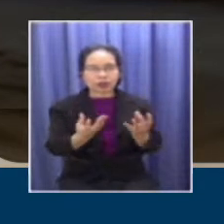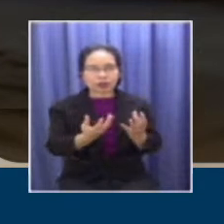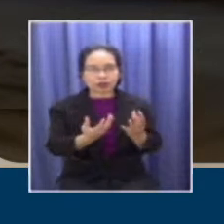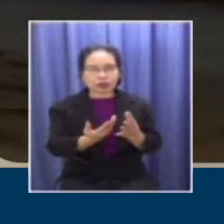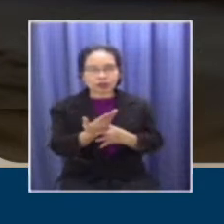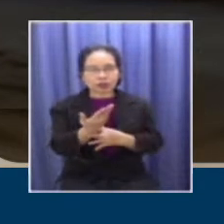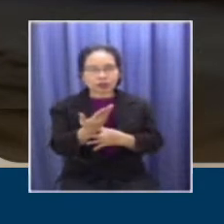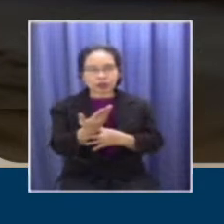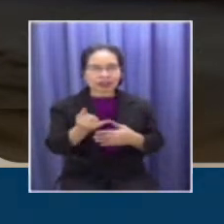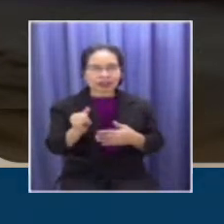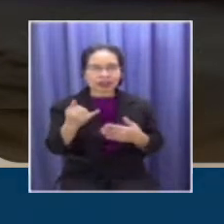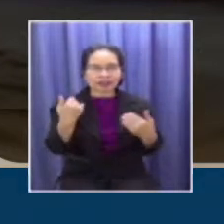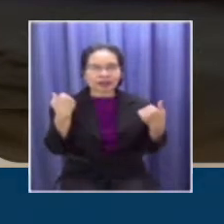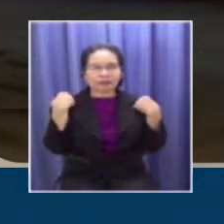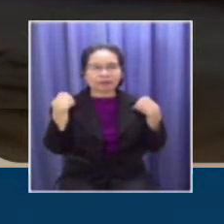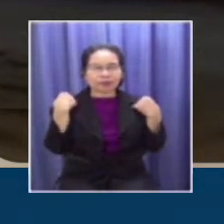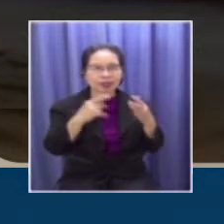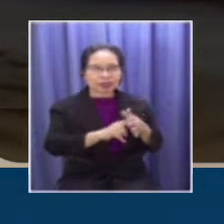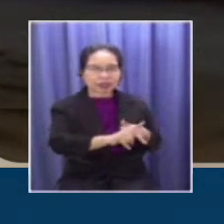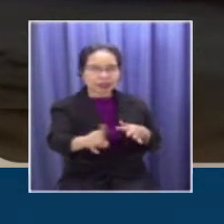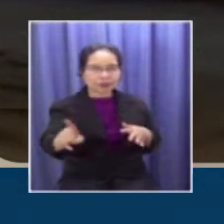aduonu